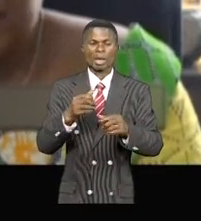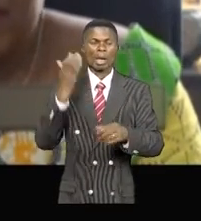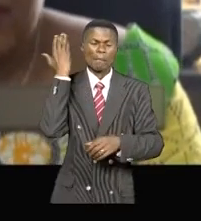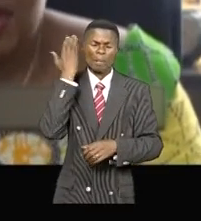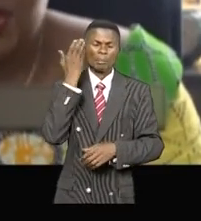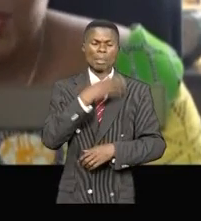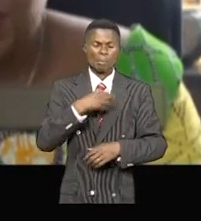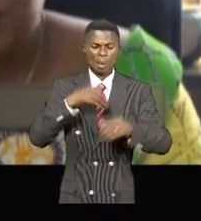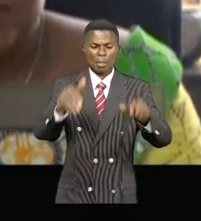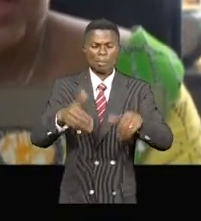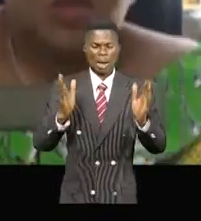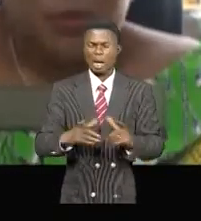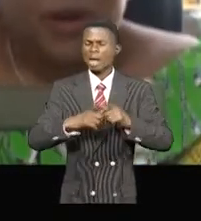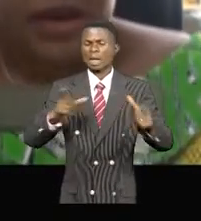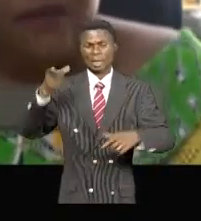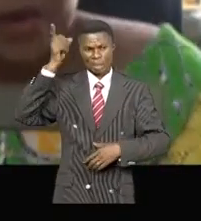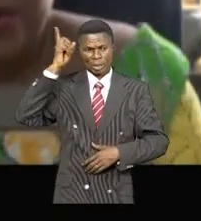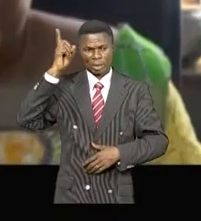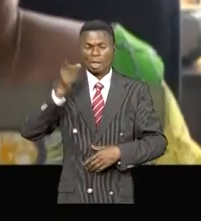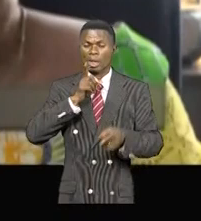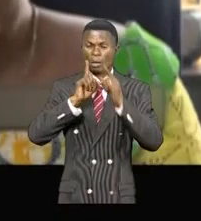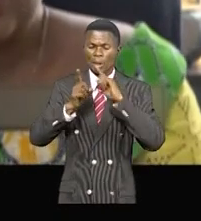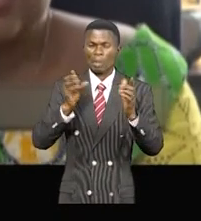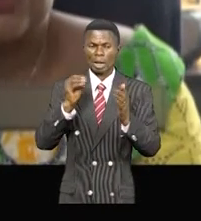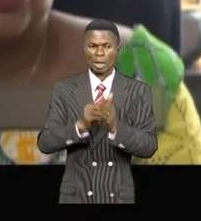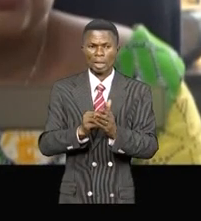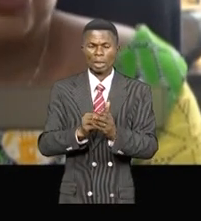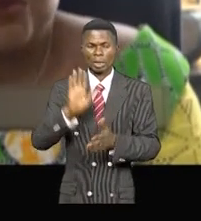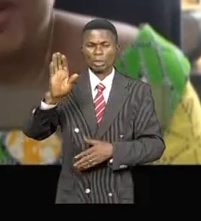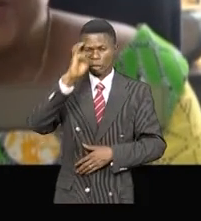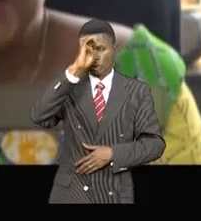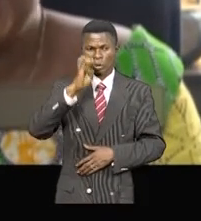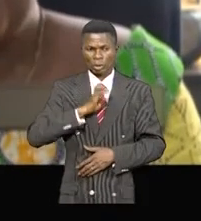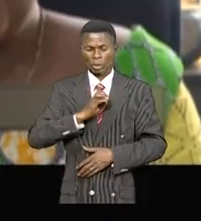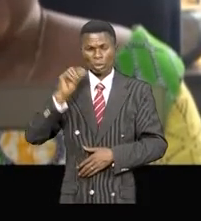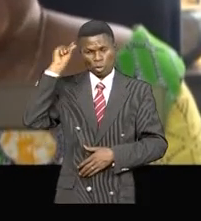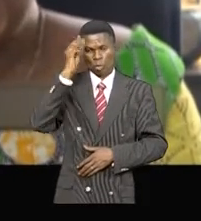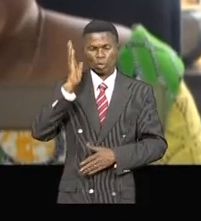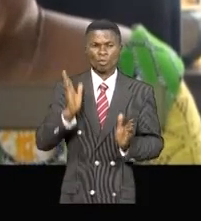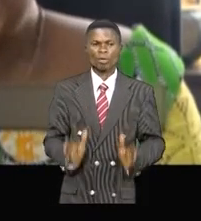avait identifiés à son temps. J'ai parlé avec son Excellence, Monsieur le Gouverneur,